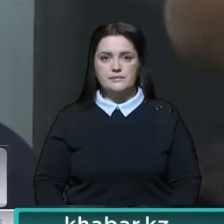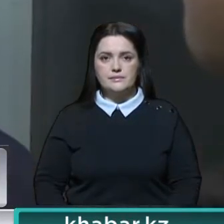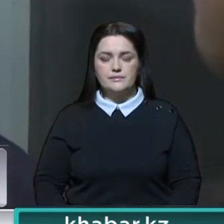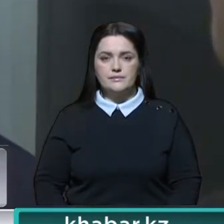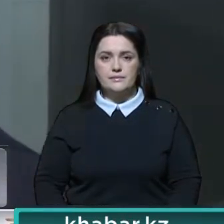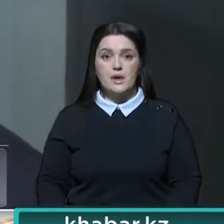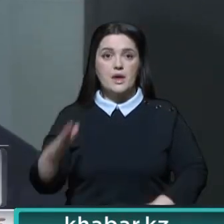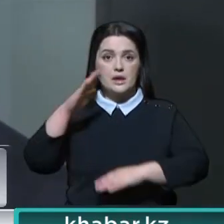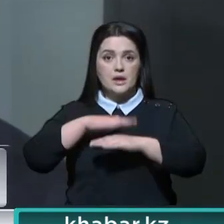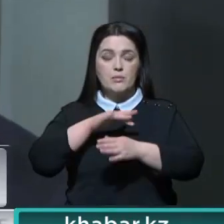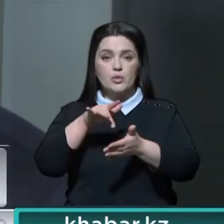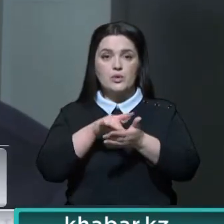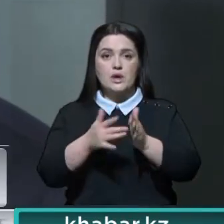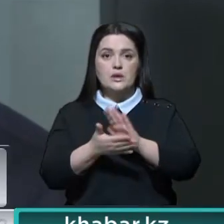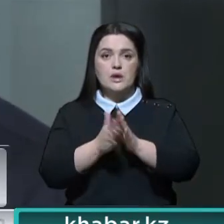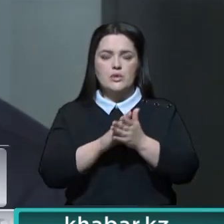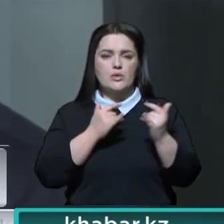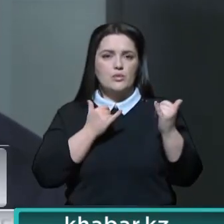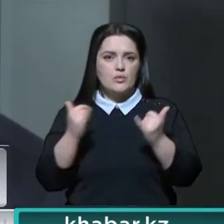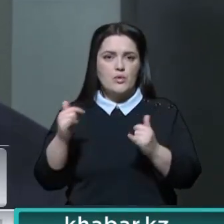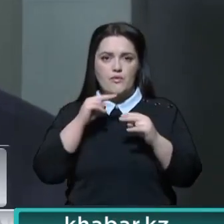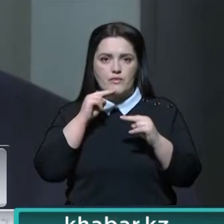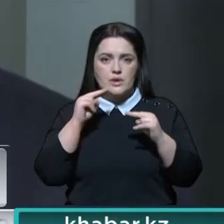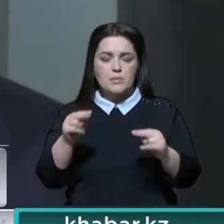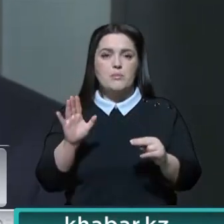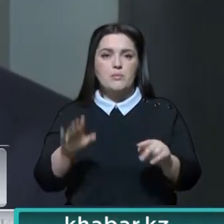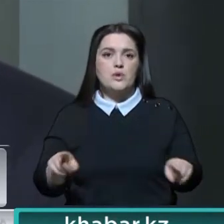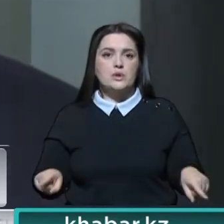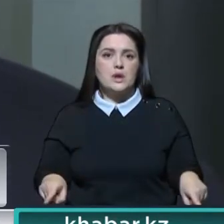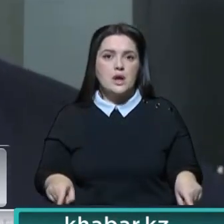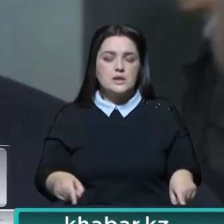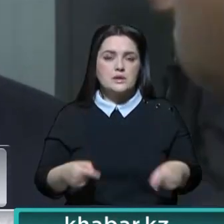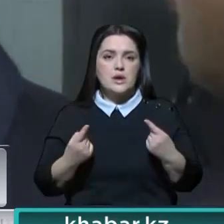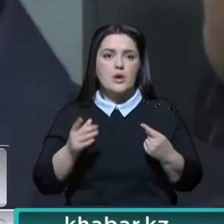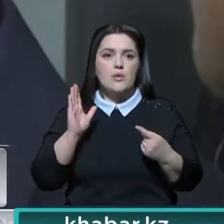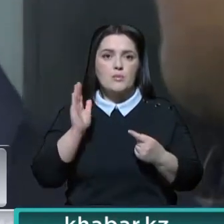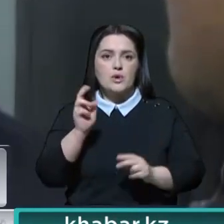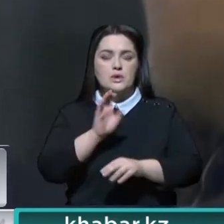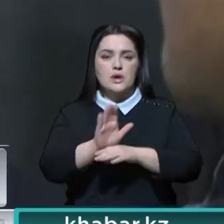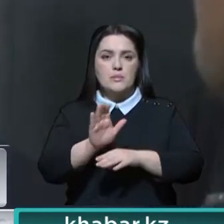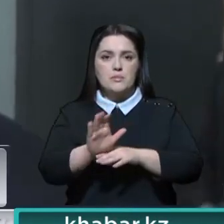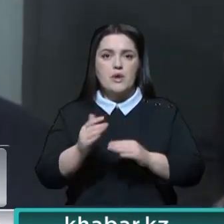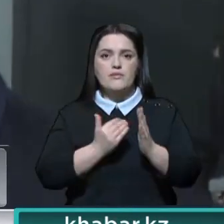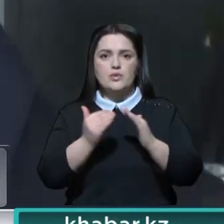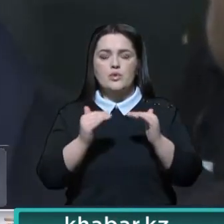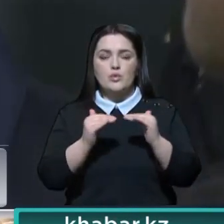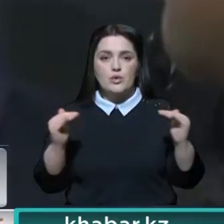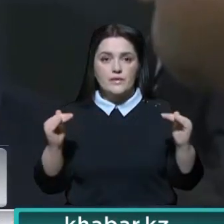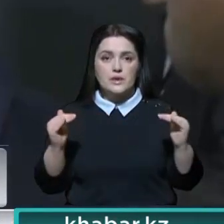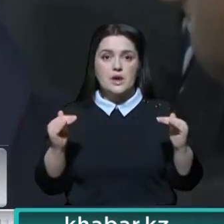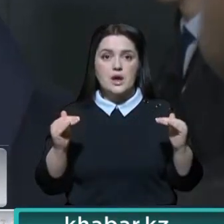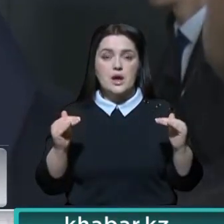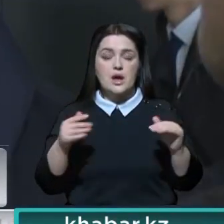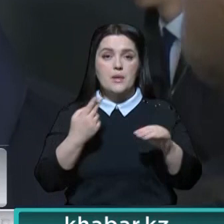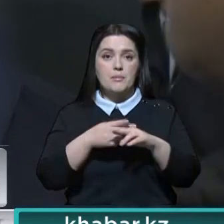Мы с акимом города договорились уделять особое внимание развитию подобных импортозамещающих производств с высоким уровнем передела. В частности,